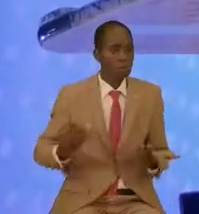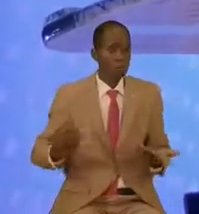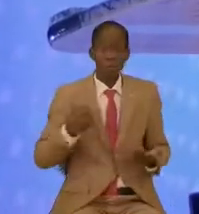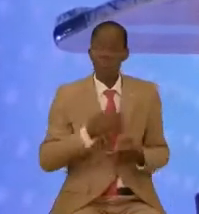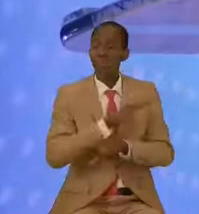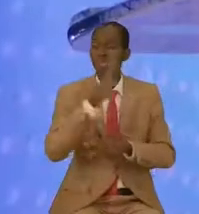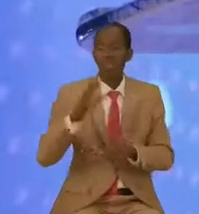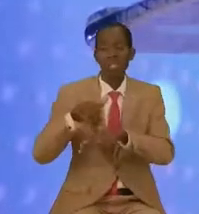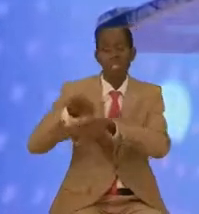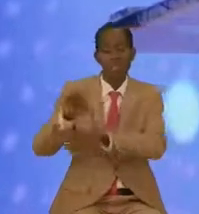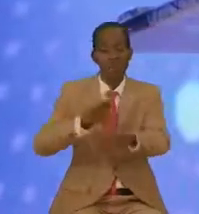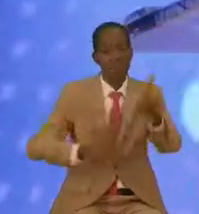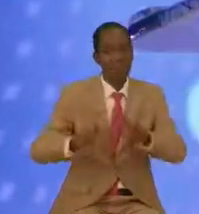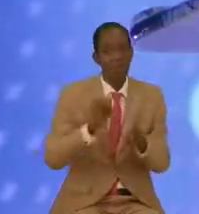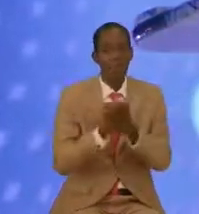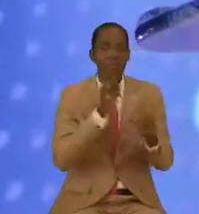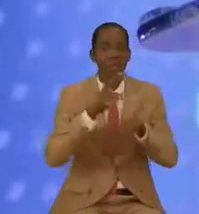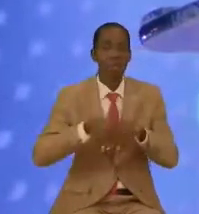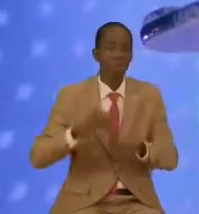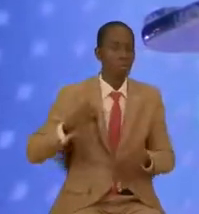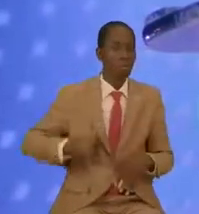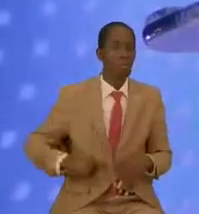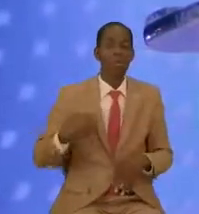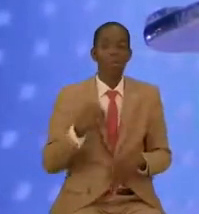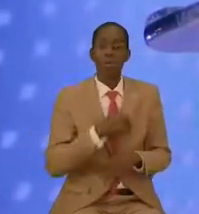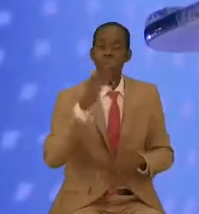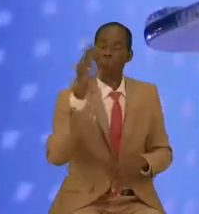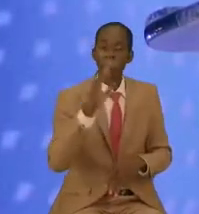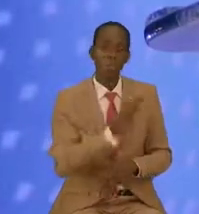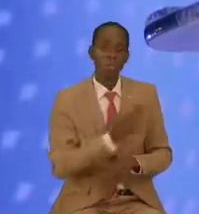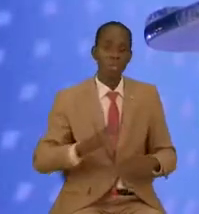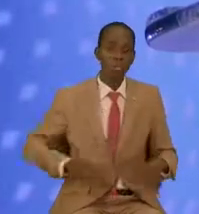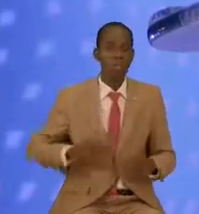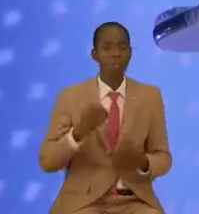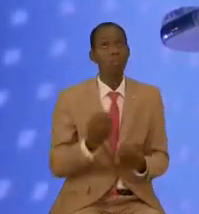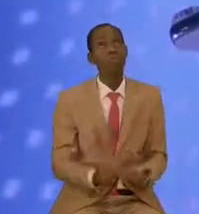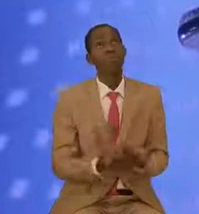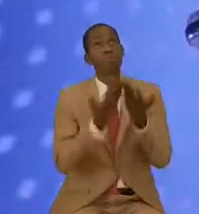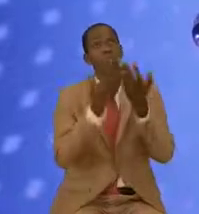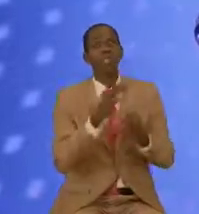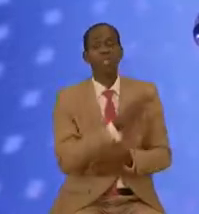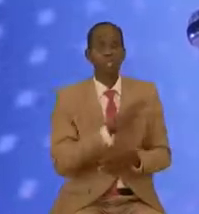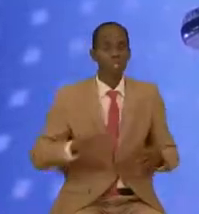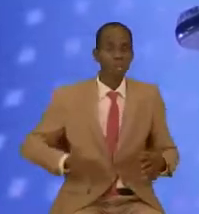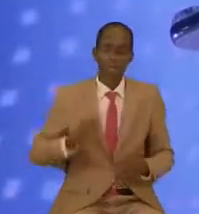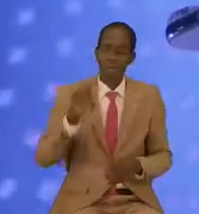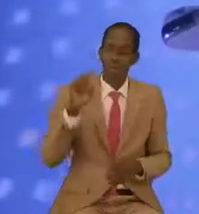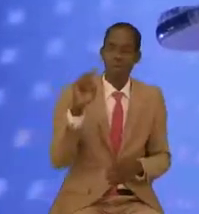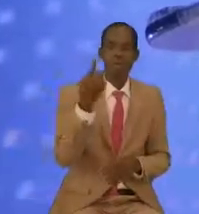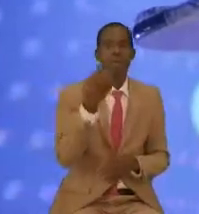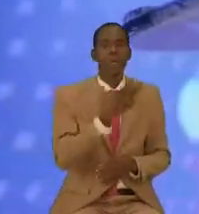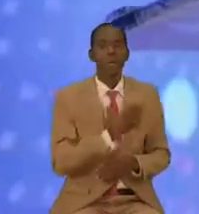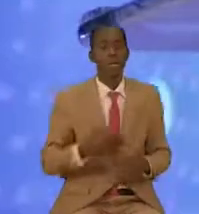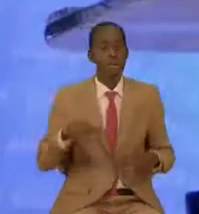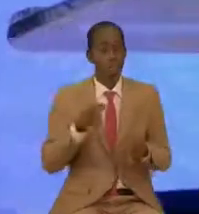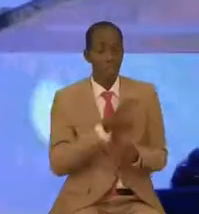circoncision. Et que nous ne prêchons pas la circoncision. Nous prêchons Christ le crucifié. Christ et Christ seul. Nous